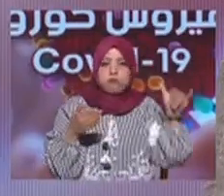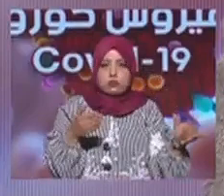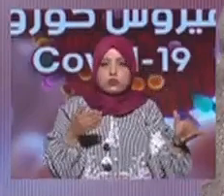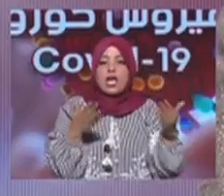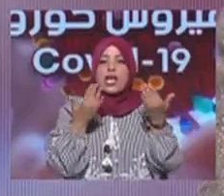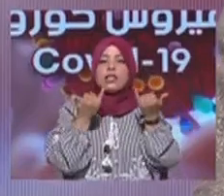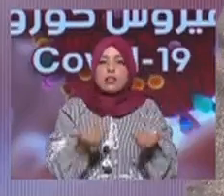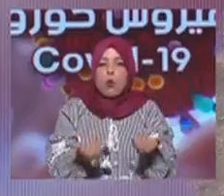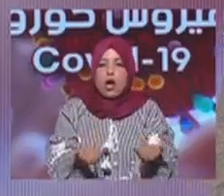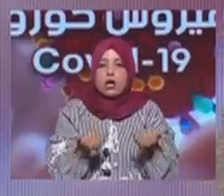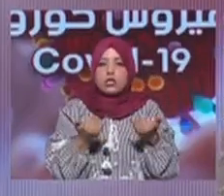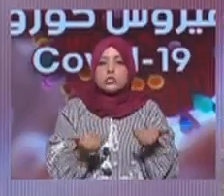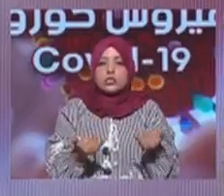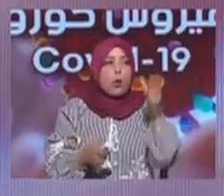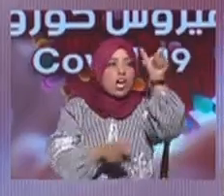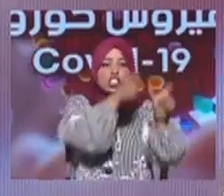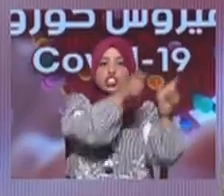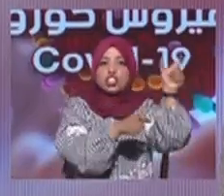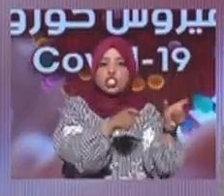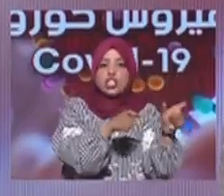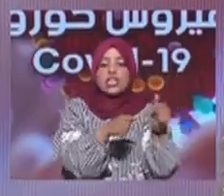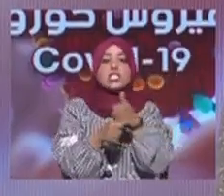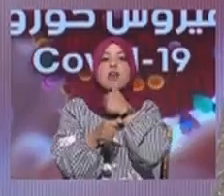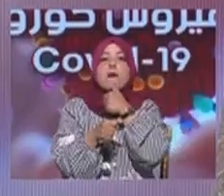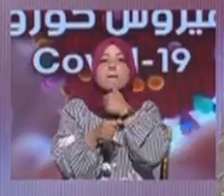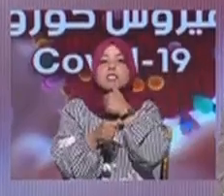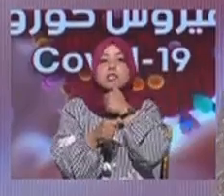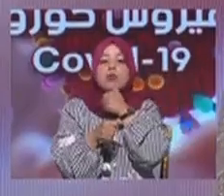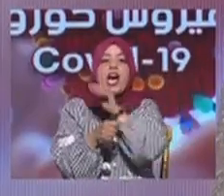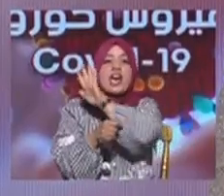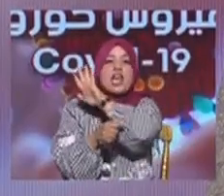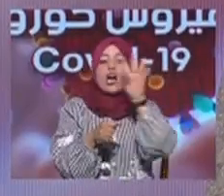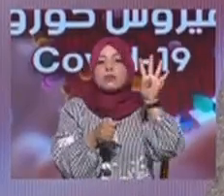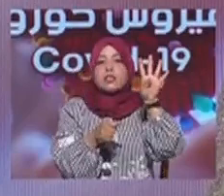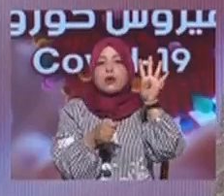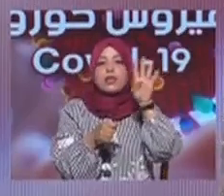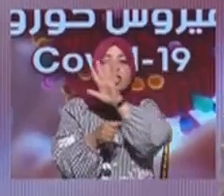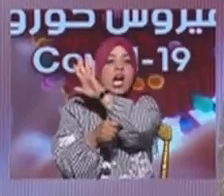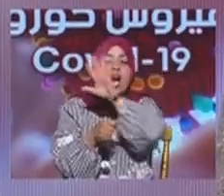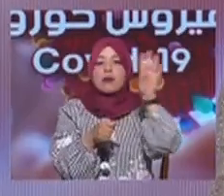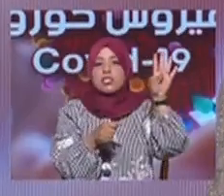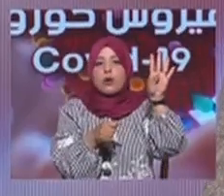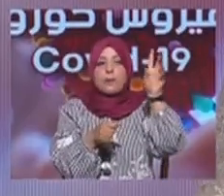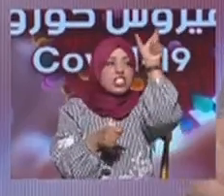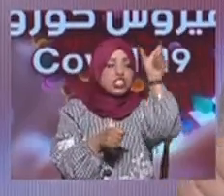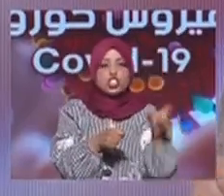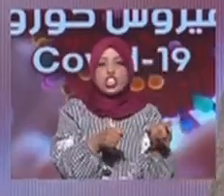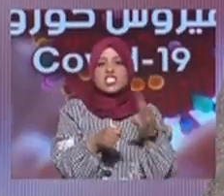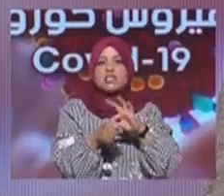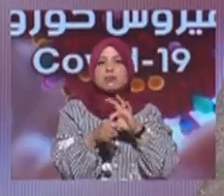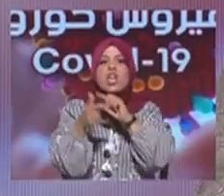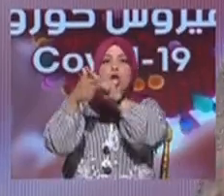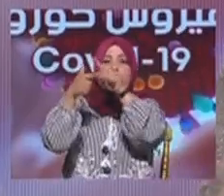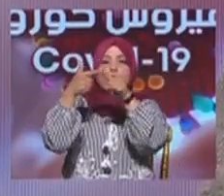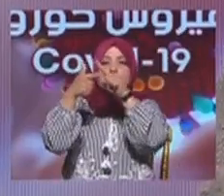والاغلبيه المطلقه نتاعهم لقيناهم باقي حاملين. عندنا حوالي 45 فقط اللي لقينا عندهم زوز تحاليل سكسيسيف